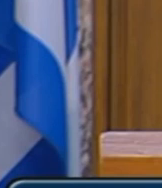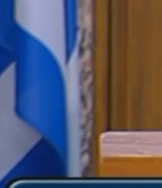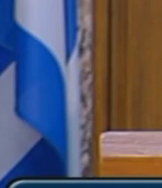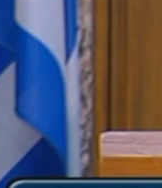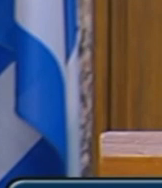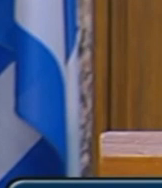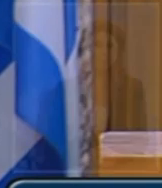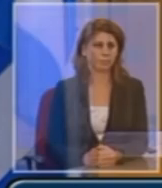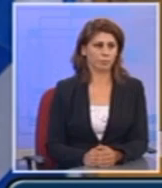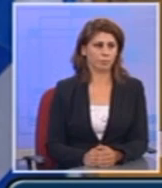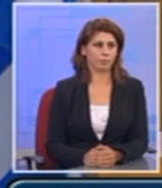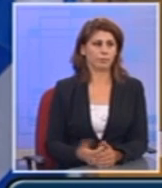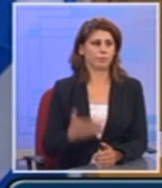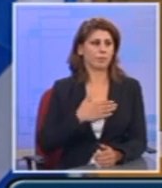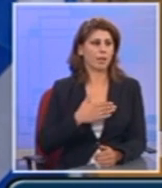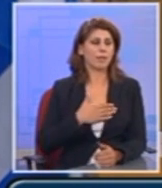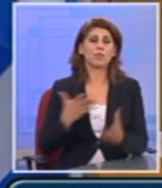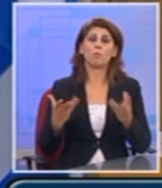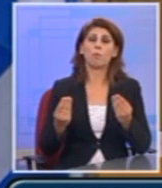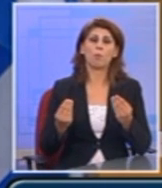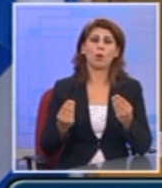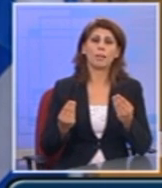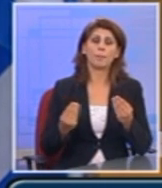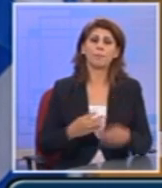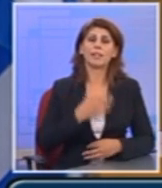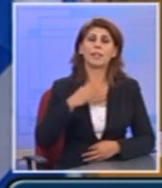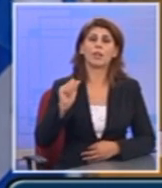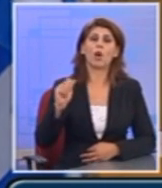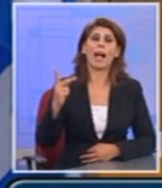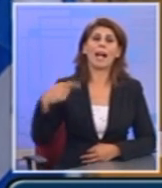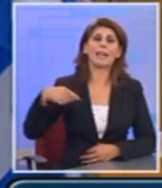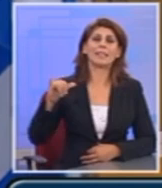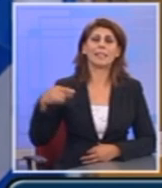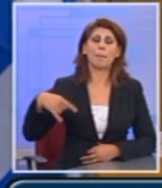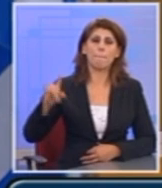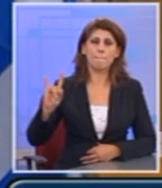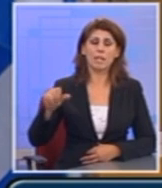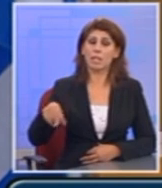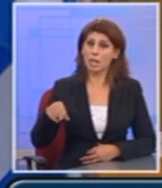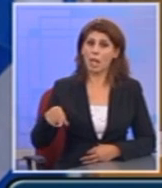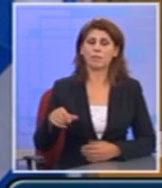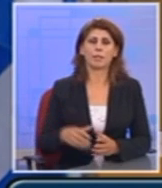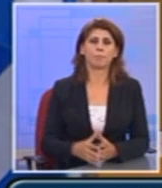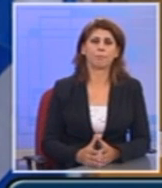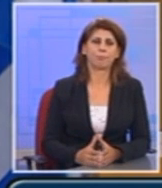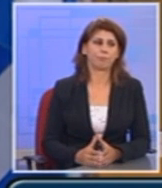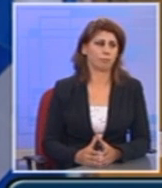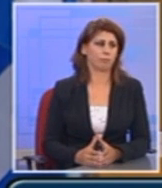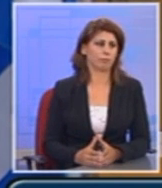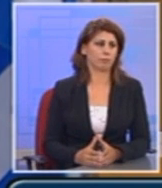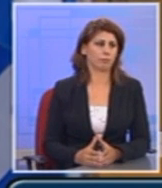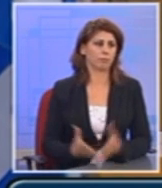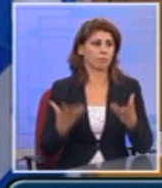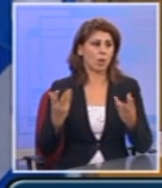πολύ ευχαριστούμε πολύ τον κύριο ακτύπη για αυτήν την